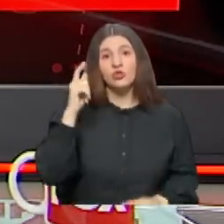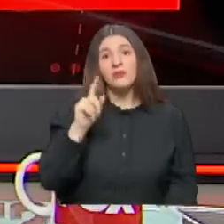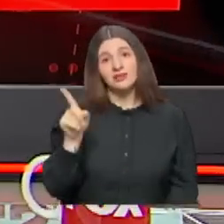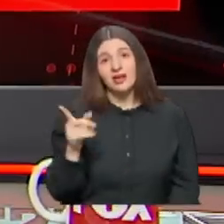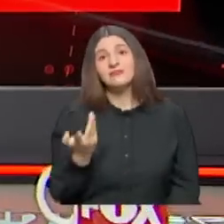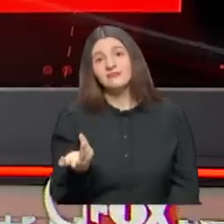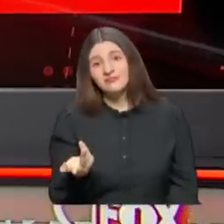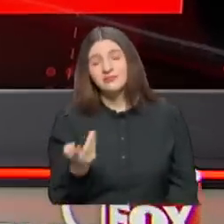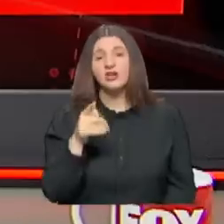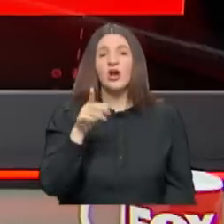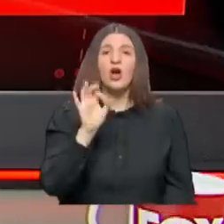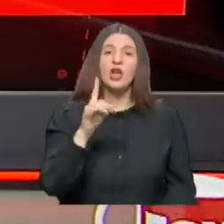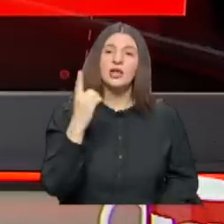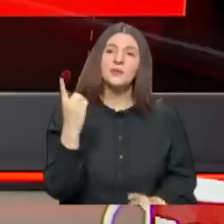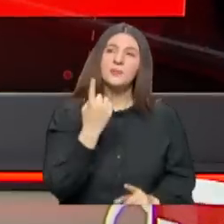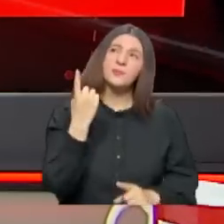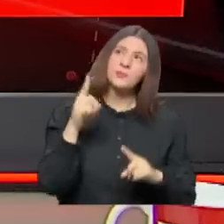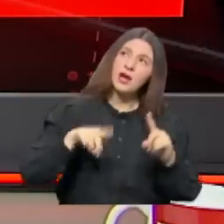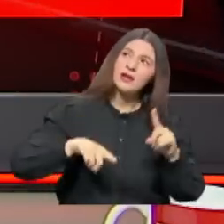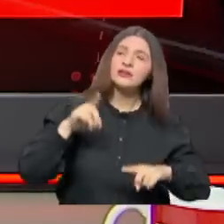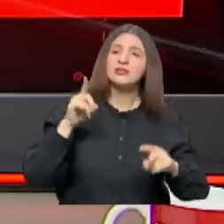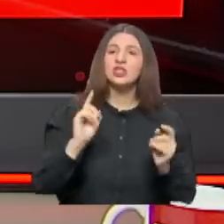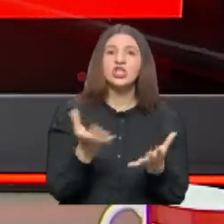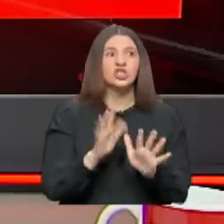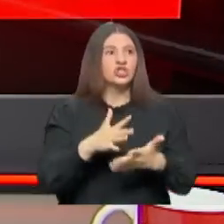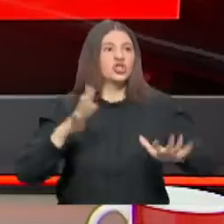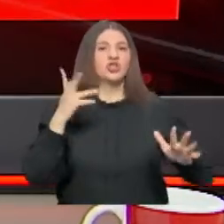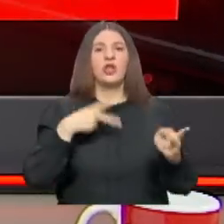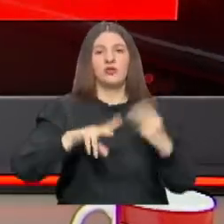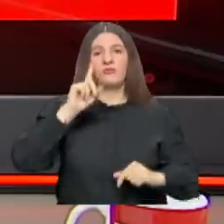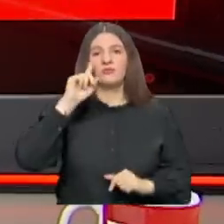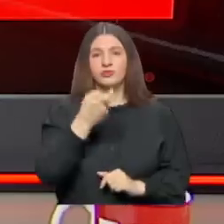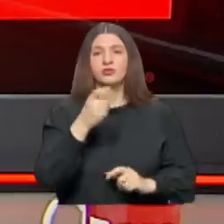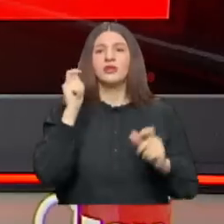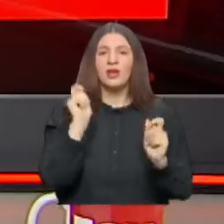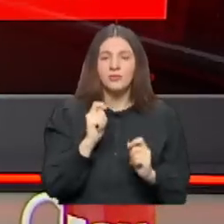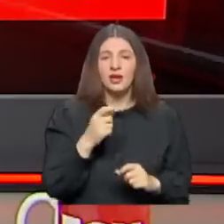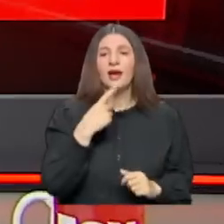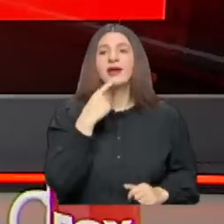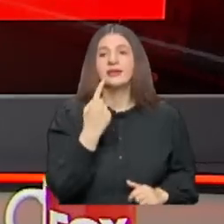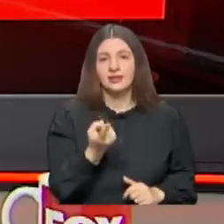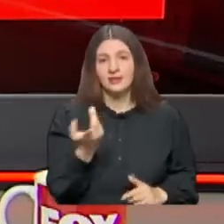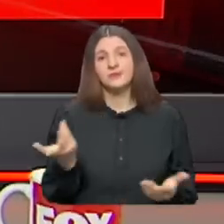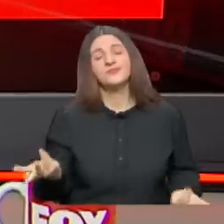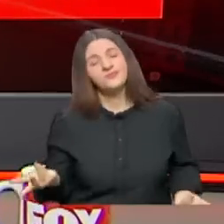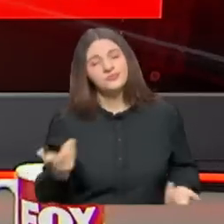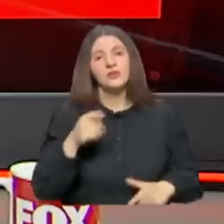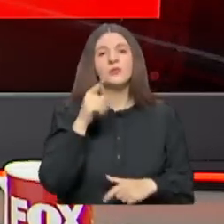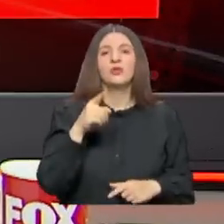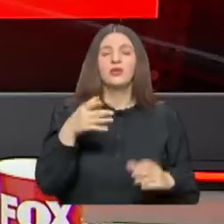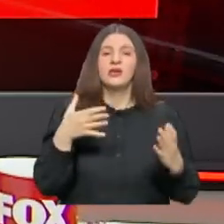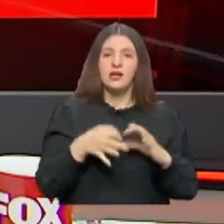Dolayısıyla öyle bir takım ışıltılı modeller seçtiler, ettiler, dedik. Şimdi bununla